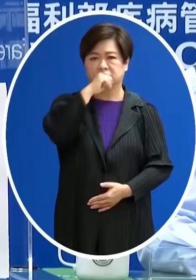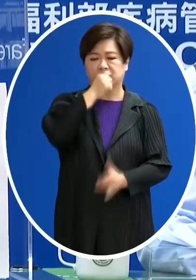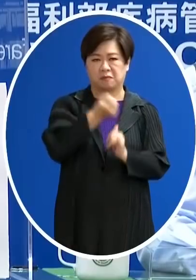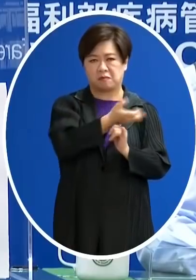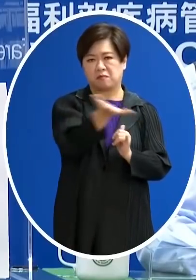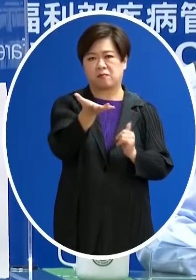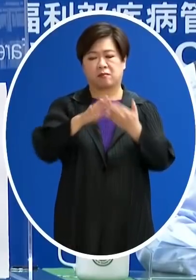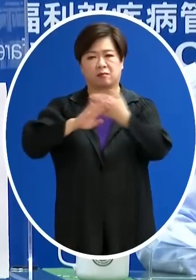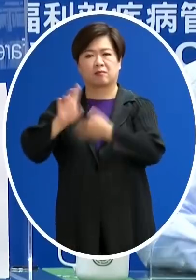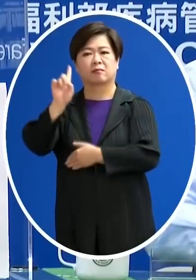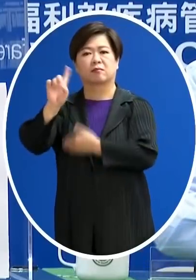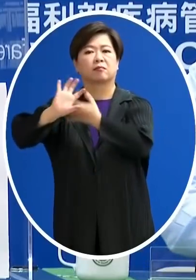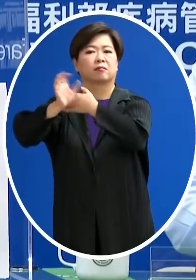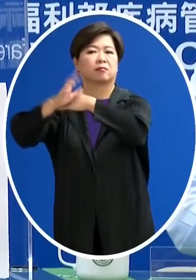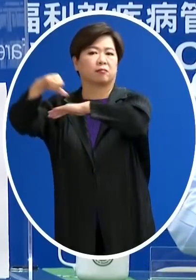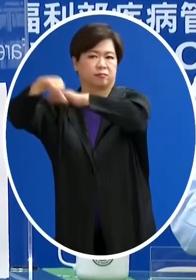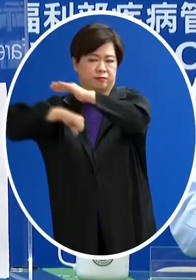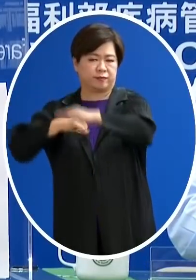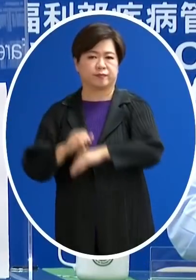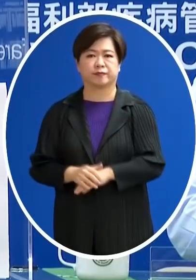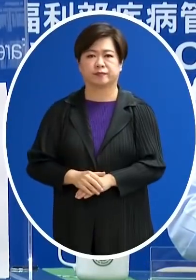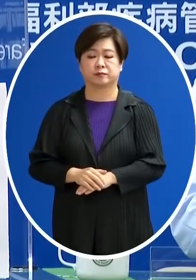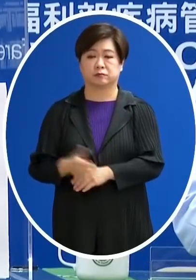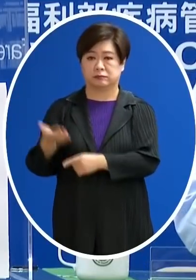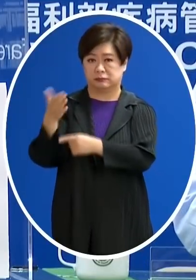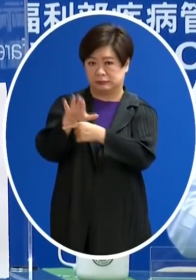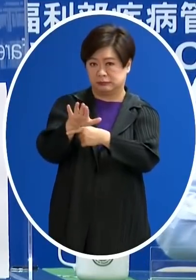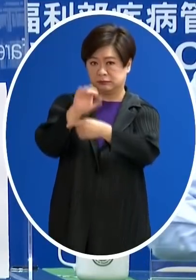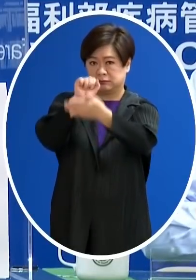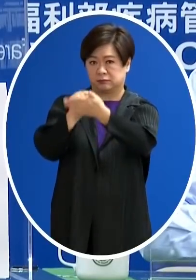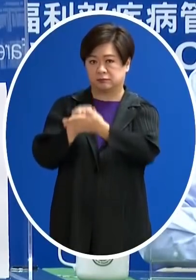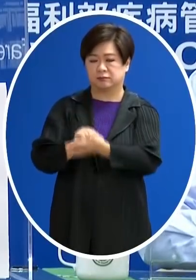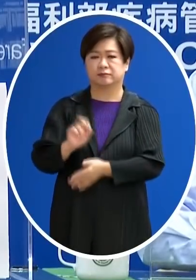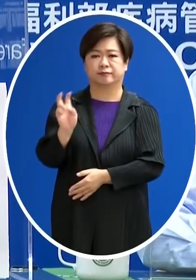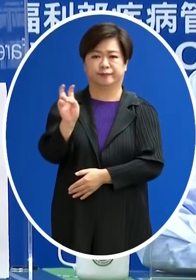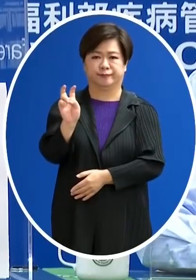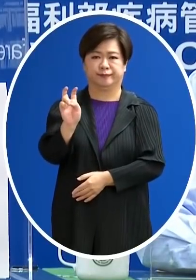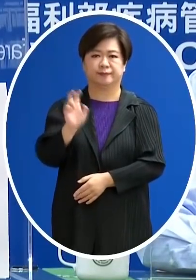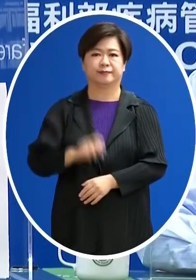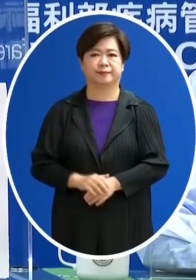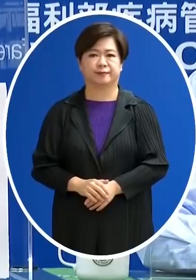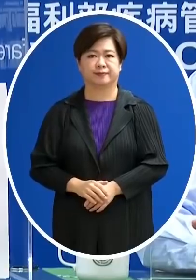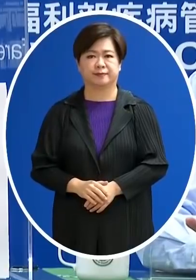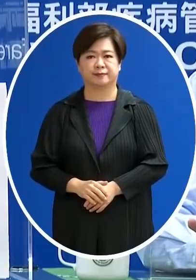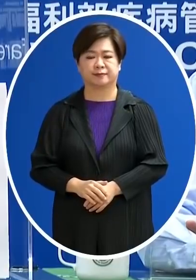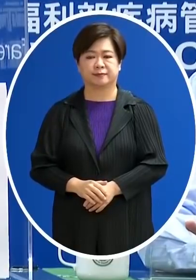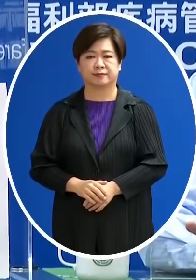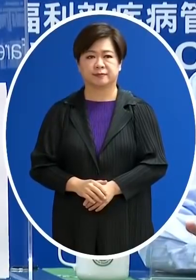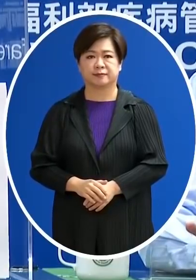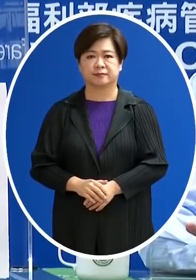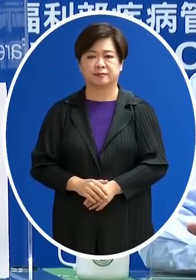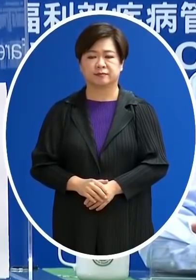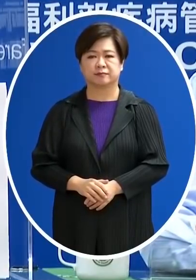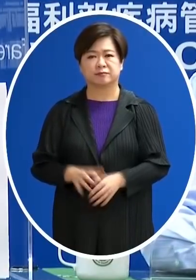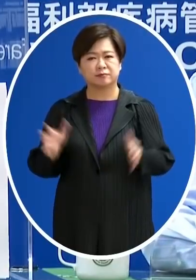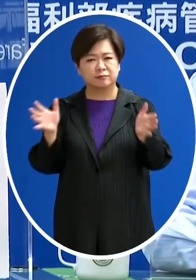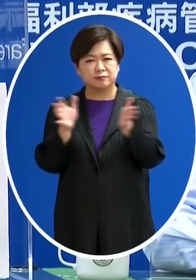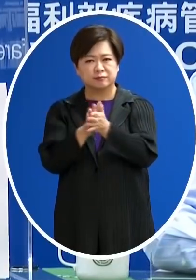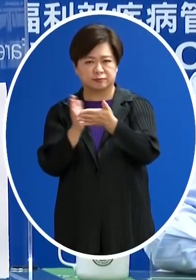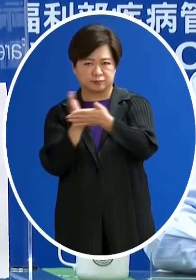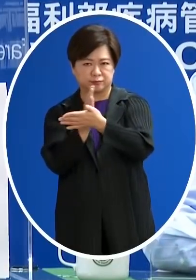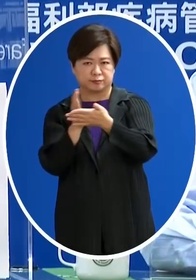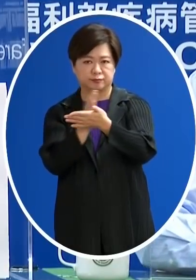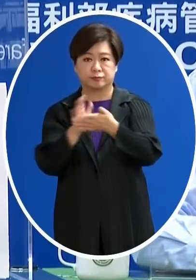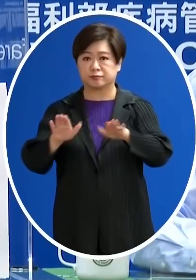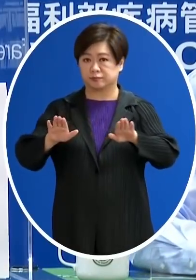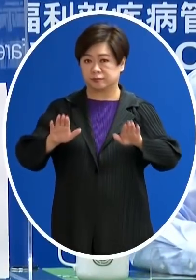是境外移入。那死亡个案哈20例。那整体来讲，就是我们现